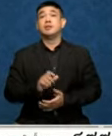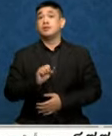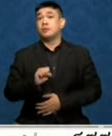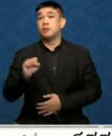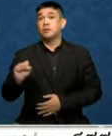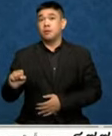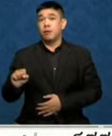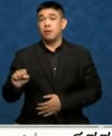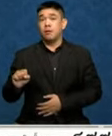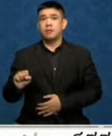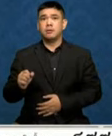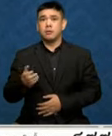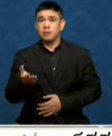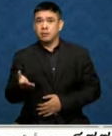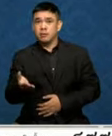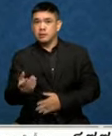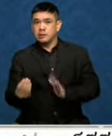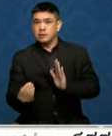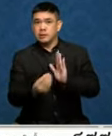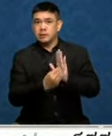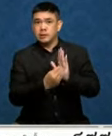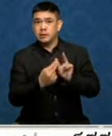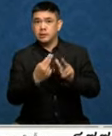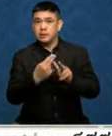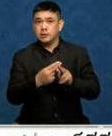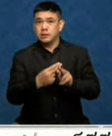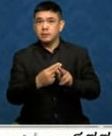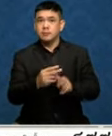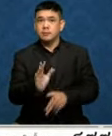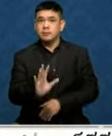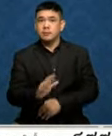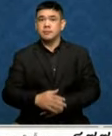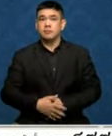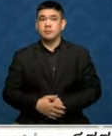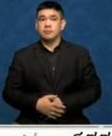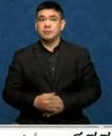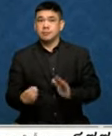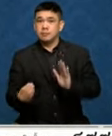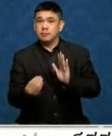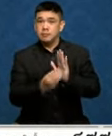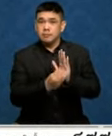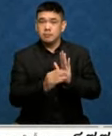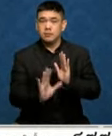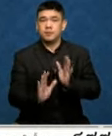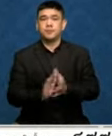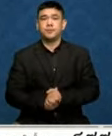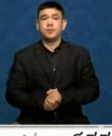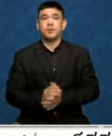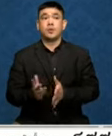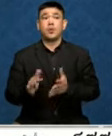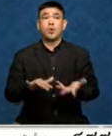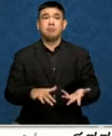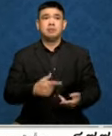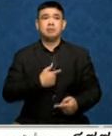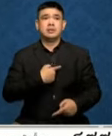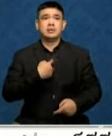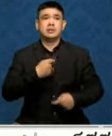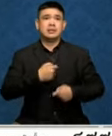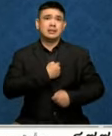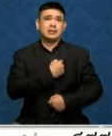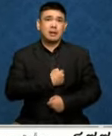เข้ามานี่ครับกรุณาจะเป็นเข้าชื่อนะครับยุบพรรอย่าไปเข้าเด็ดขาดเลยครับยุบไปแล้วมันช้ำใจ